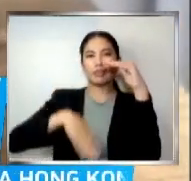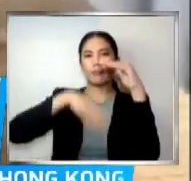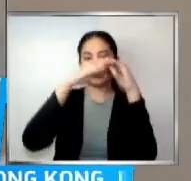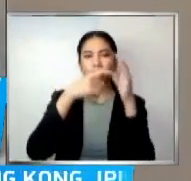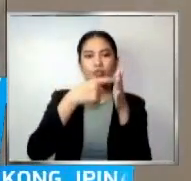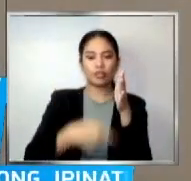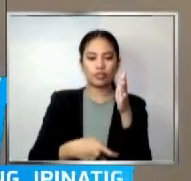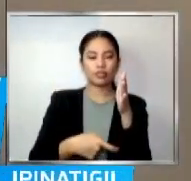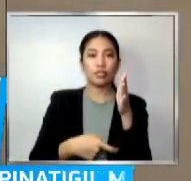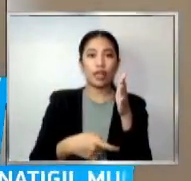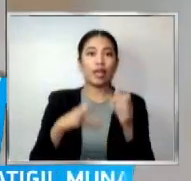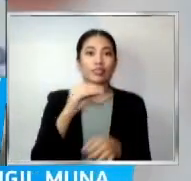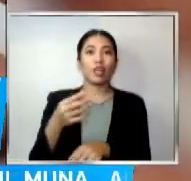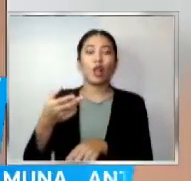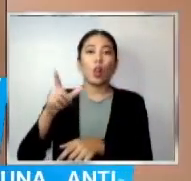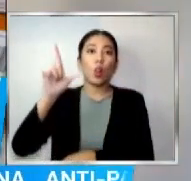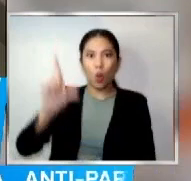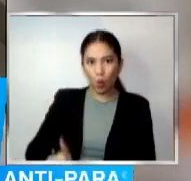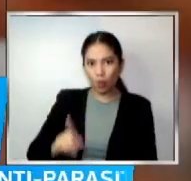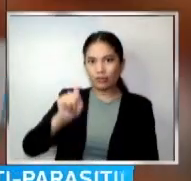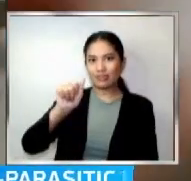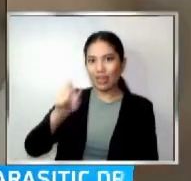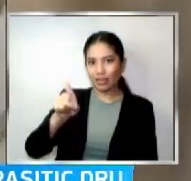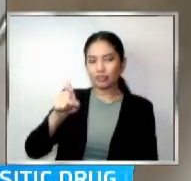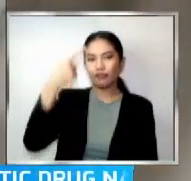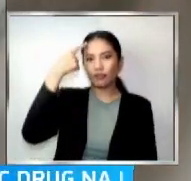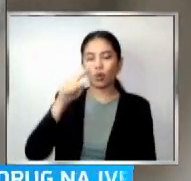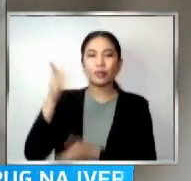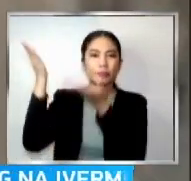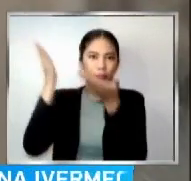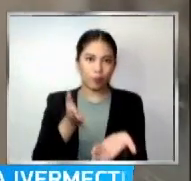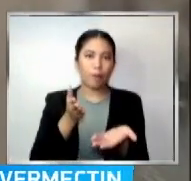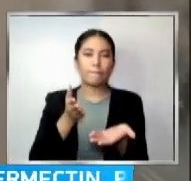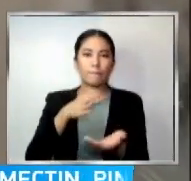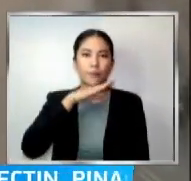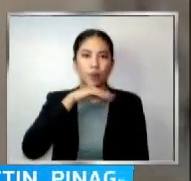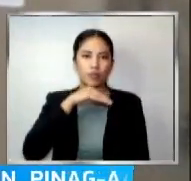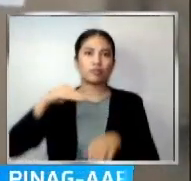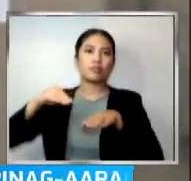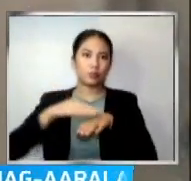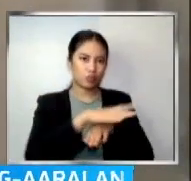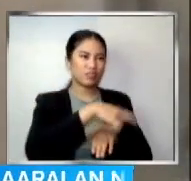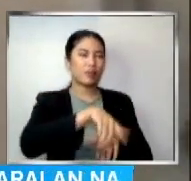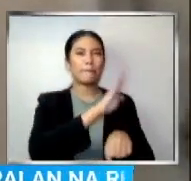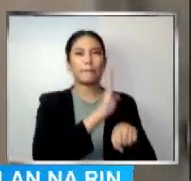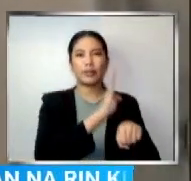pag-angkat ng imported pork na higit na nakakaapekto ngayon sa ating hog industry.